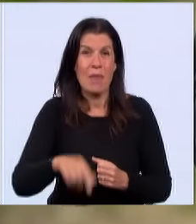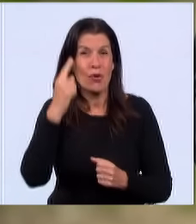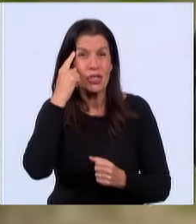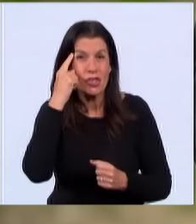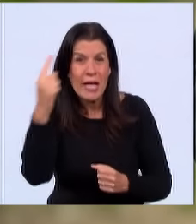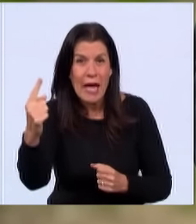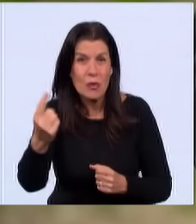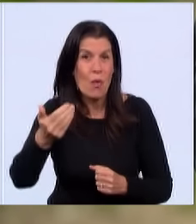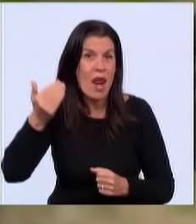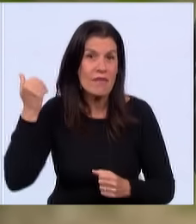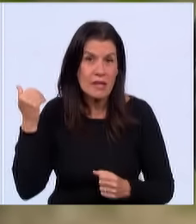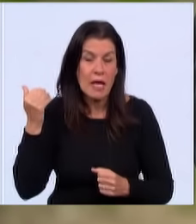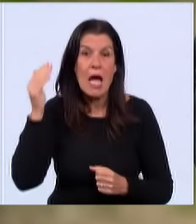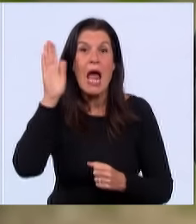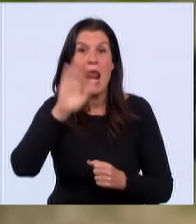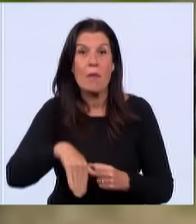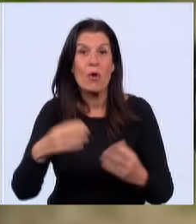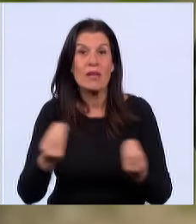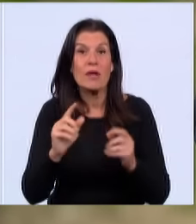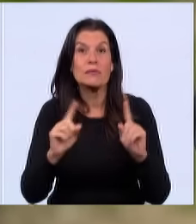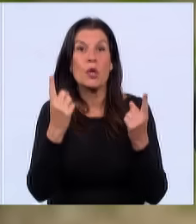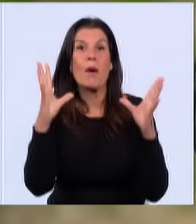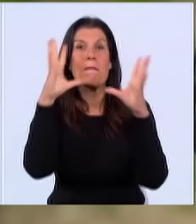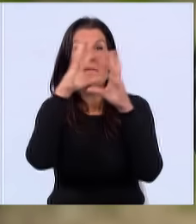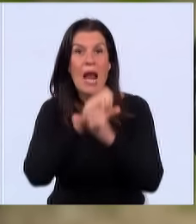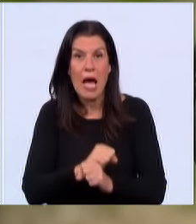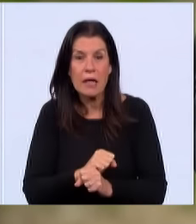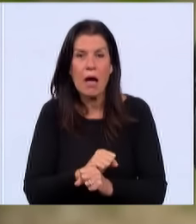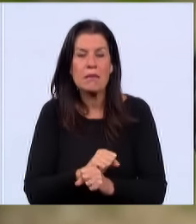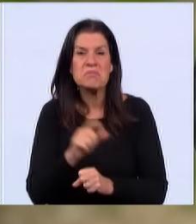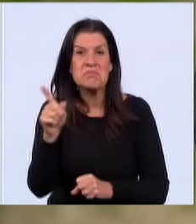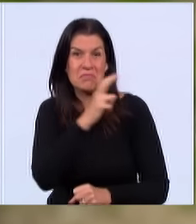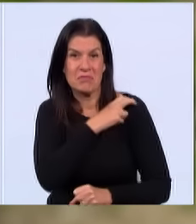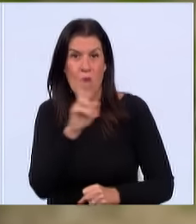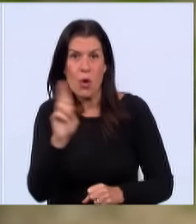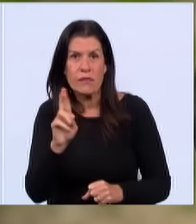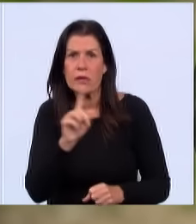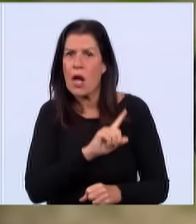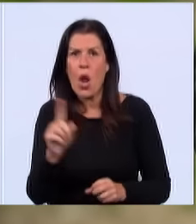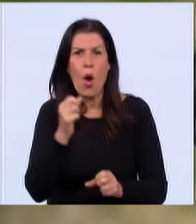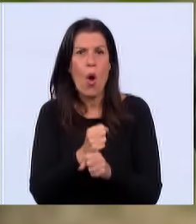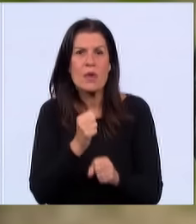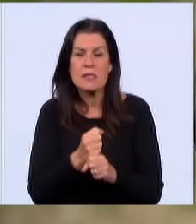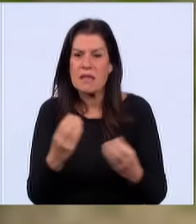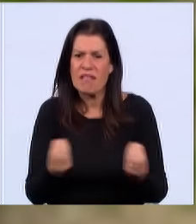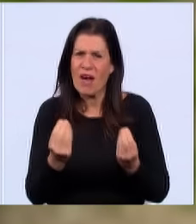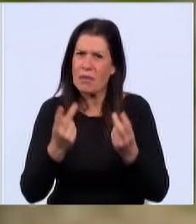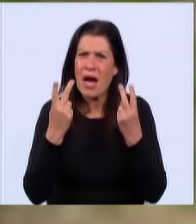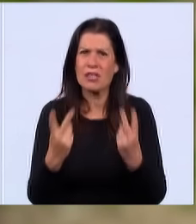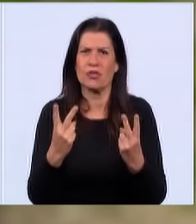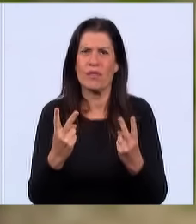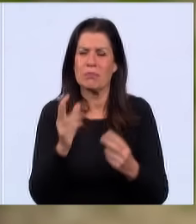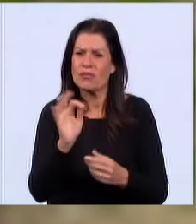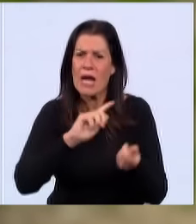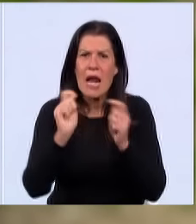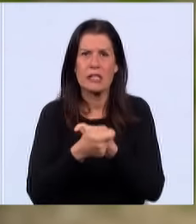בלילה, רוזנפלד לא עושה סדרת פעולות קריטיות שהיו יכולות לשנות את התמונה. הוא לא מקפיץ את המוצבים